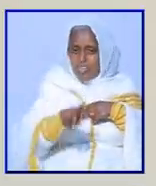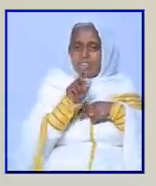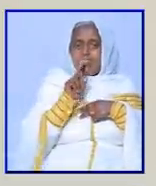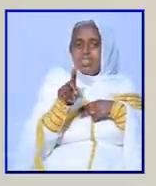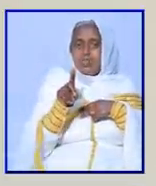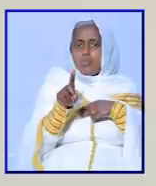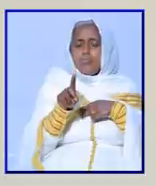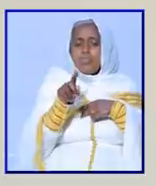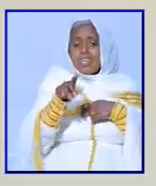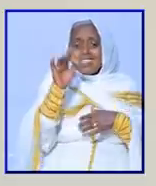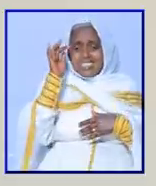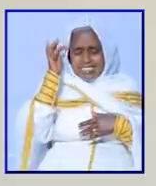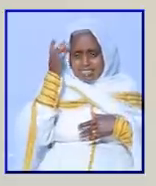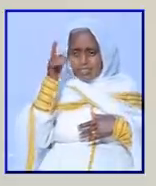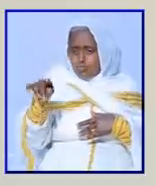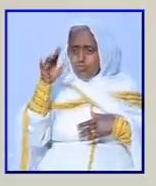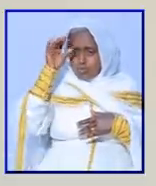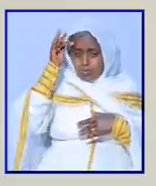የምትሉ ሰው ያስፈልጋል።